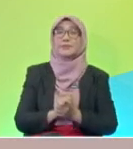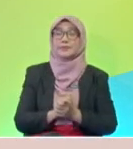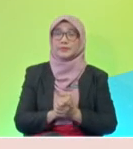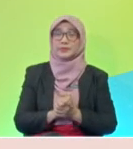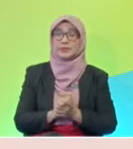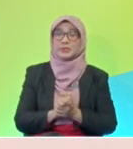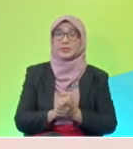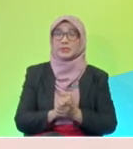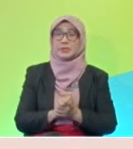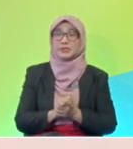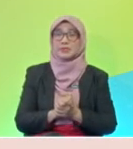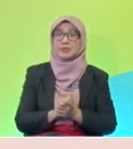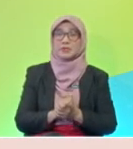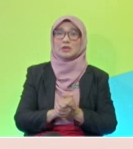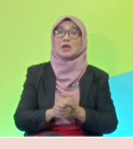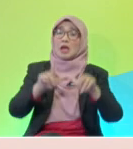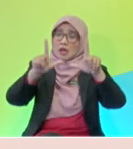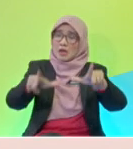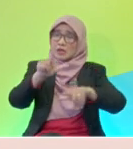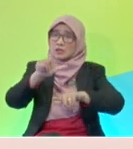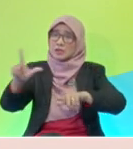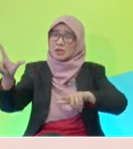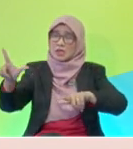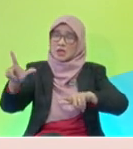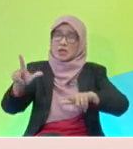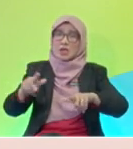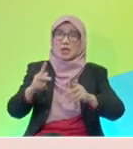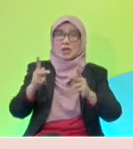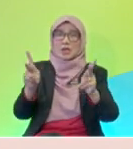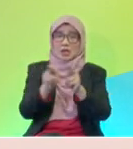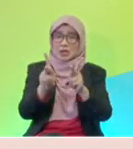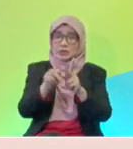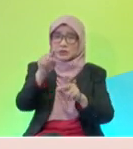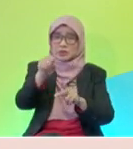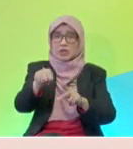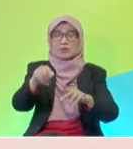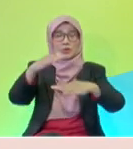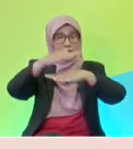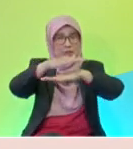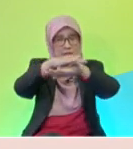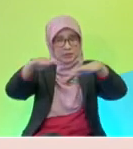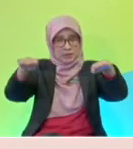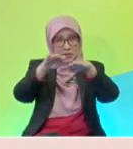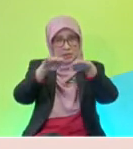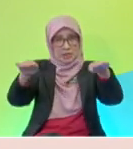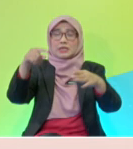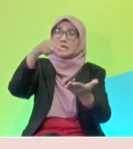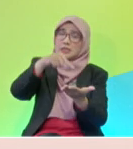saksikan letaklah kasut kamu dirak ini di situ Tempat laluan orang